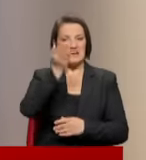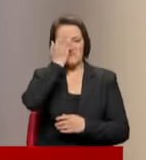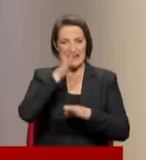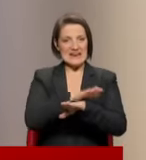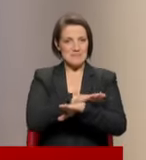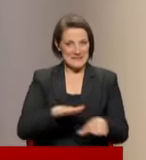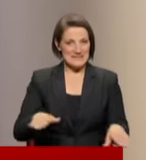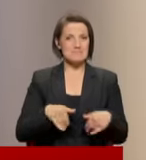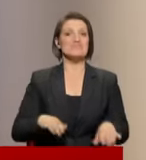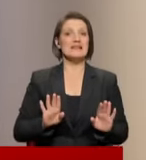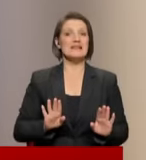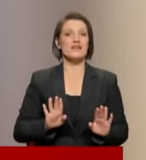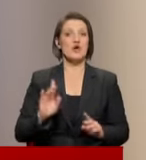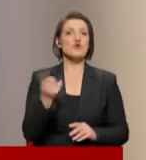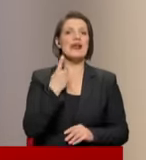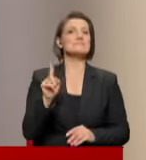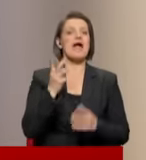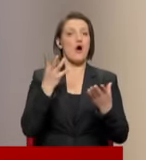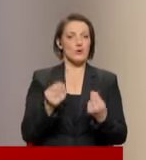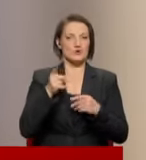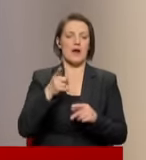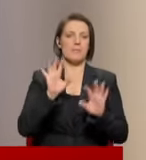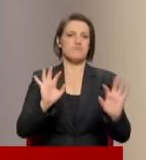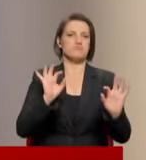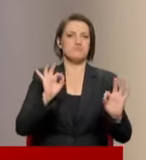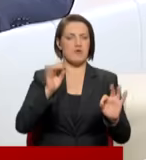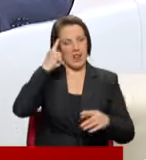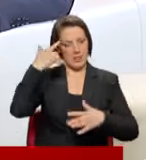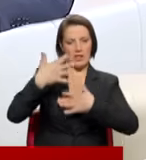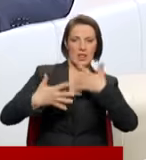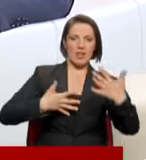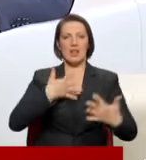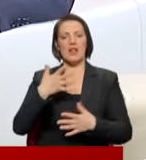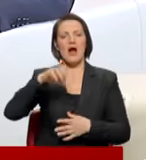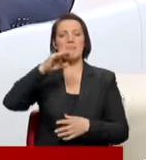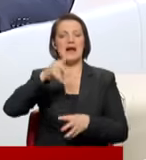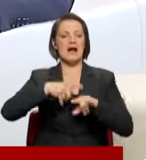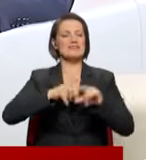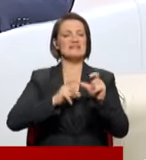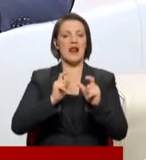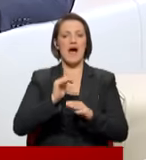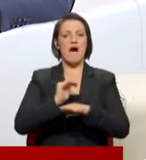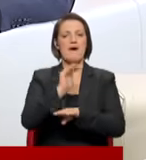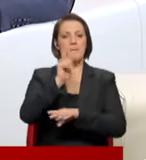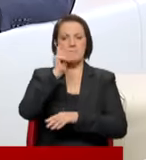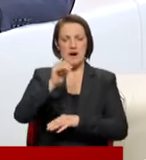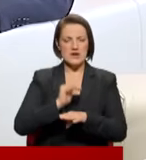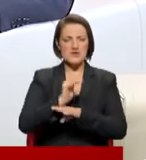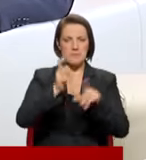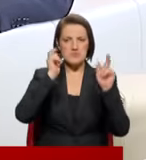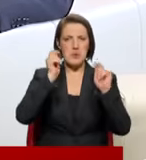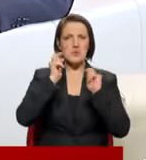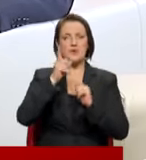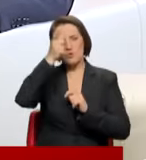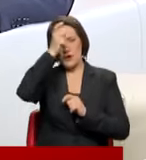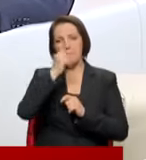yoksulluğu bitirmek değil de yönetmek olursa işte böyle aklınız karışır. AK Partili Hasan Sert hayat pahalılığı, yaşam zorluğu Türkiye'de